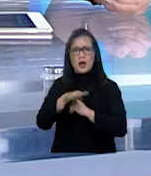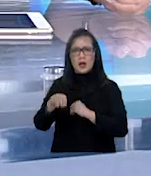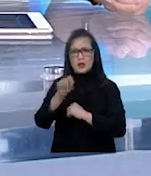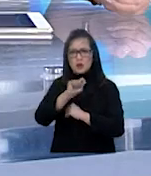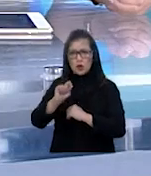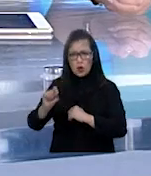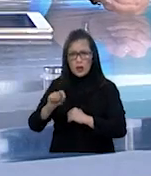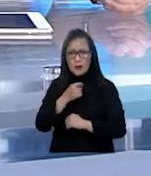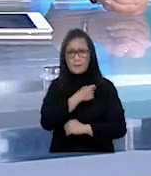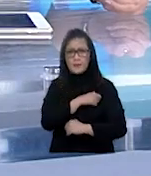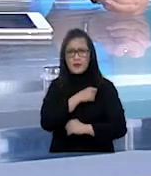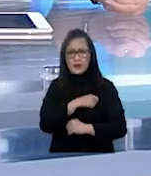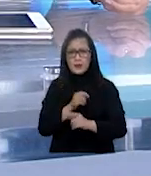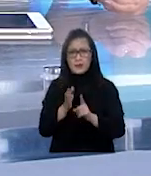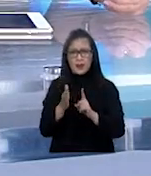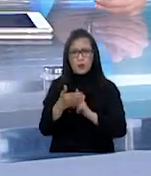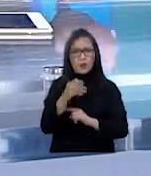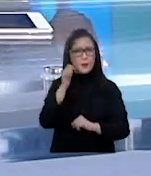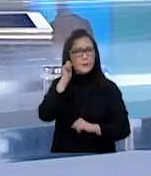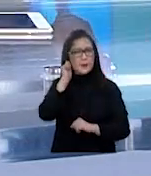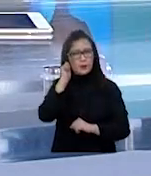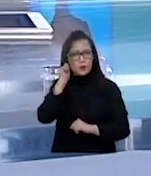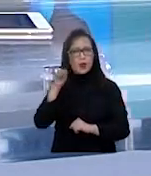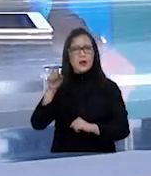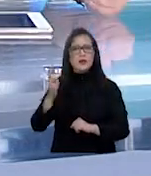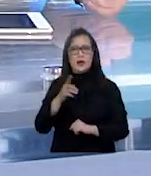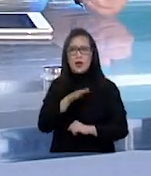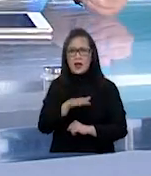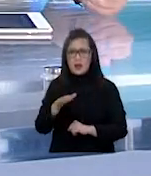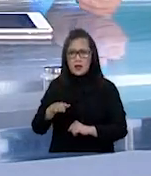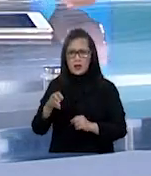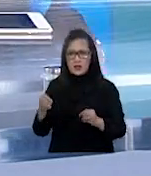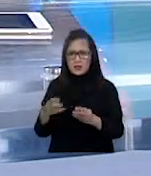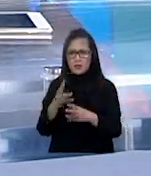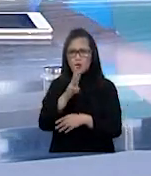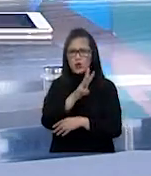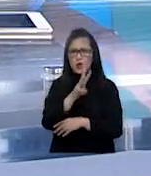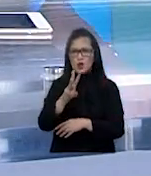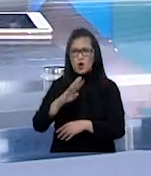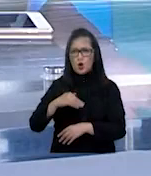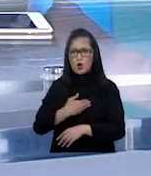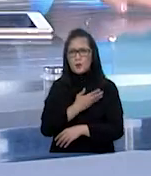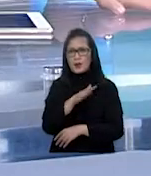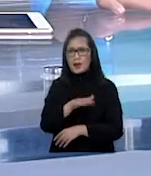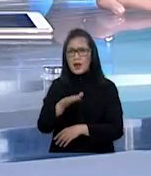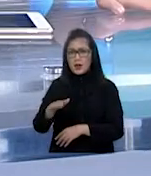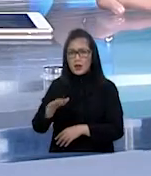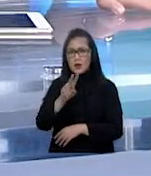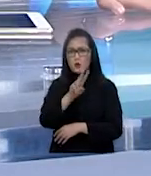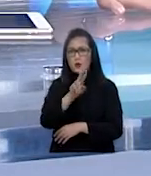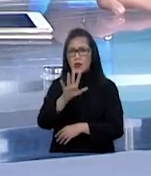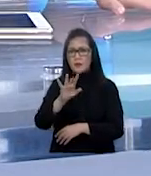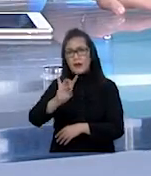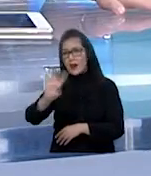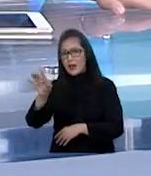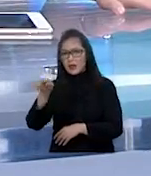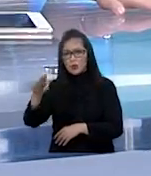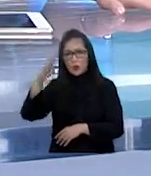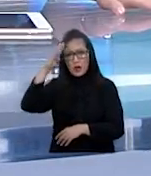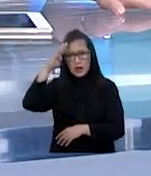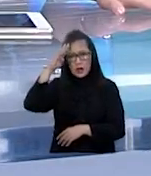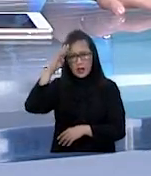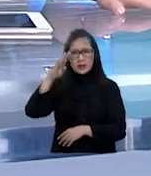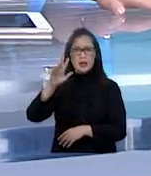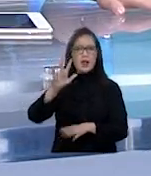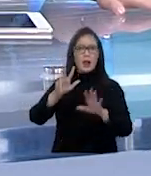dan Anak menemukan 33 korban, 25 di antaranya laki-laki dan 8 lainnya adalah perempuan berusia belasan tahun.